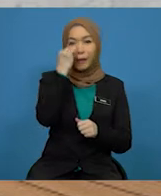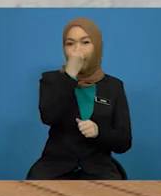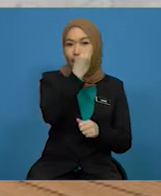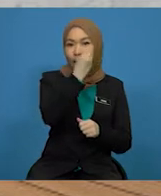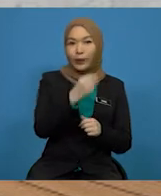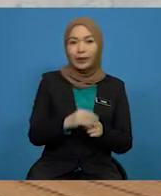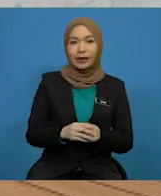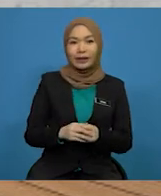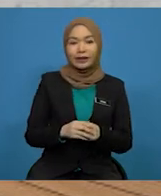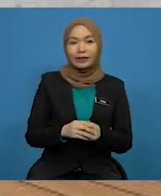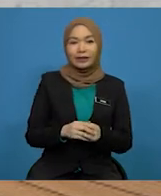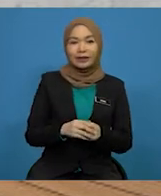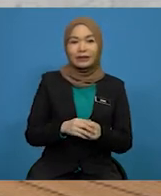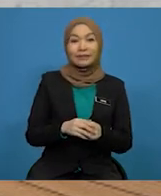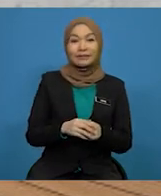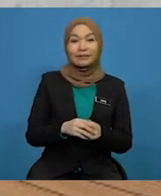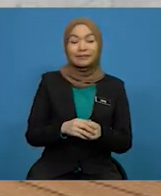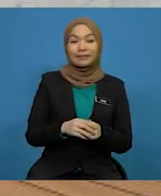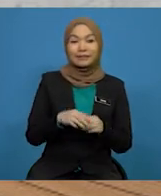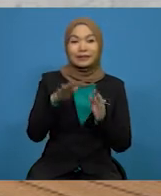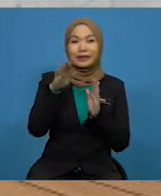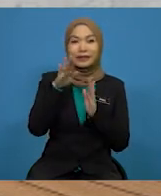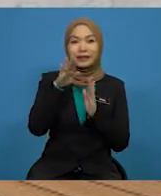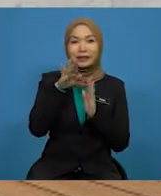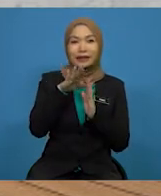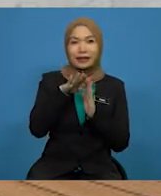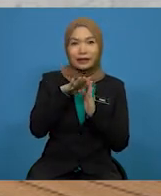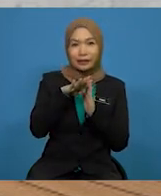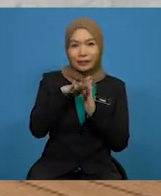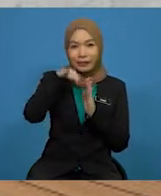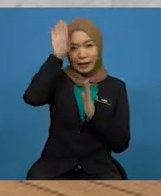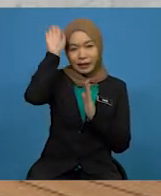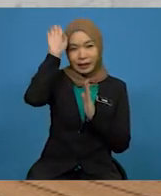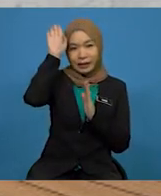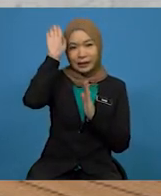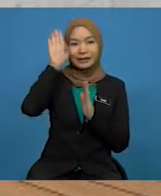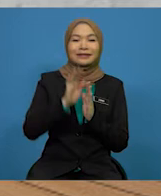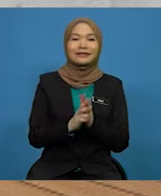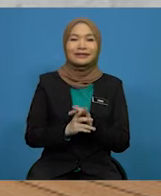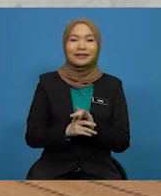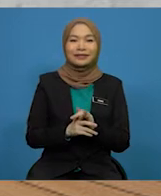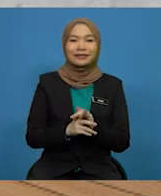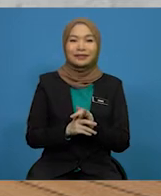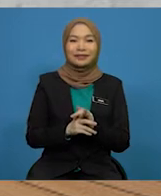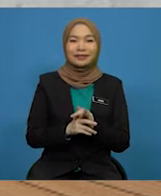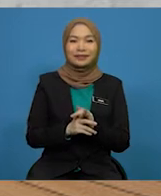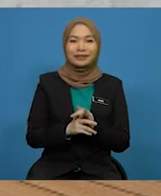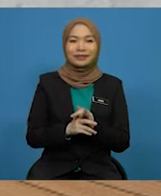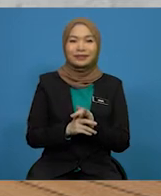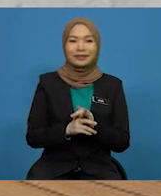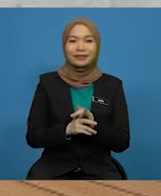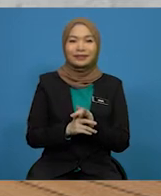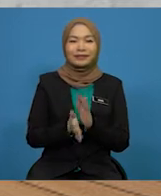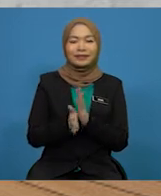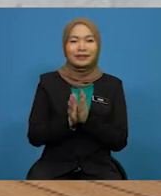menurun? Ya, sudah pasti juga kadar bunga akan meningkat semula. Jadi, proses ini dia